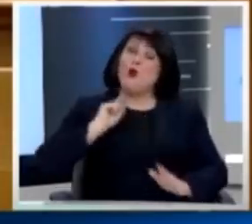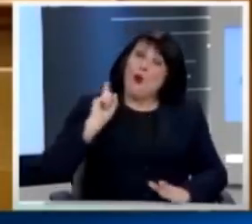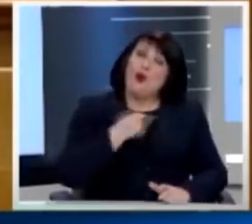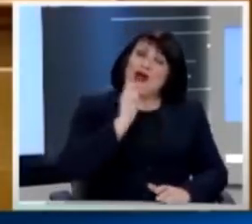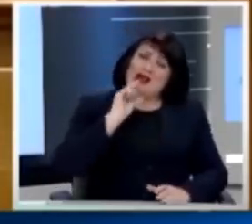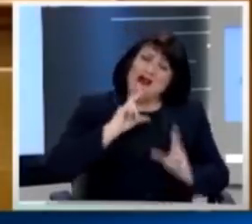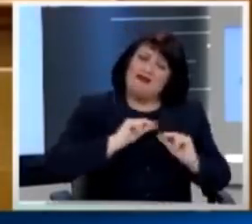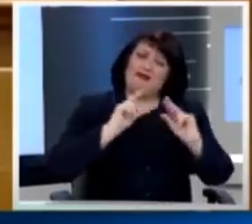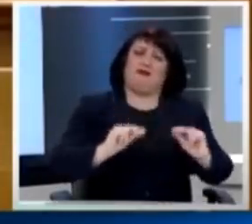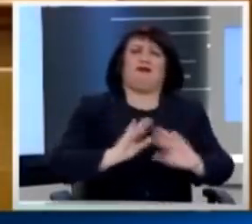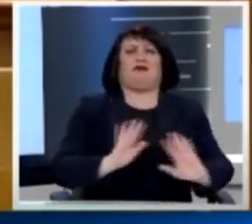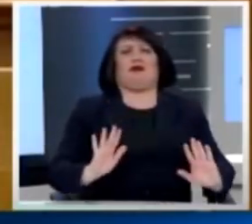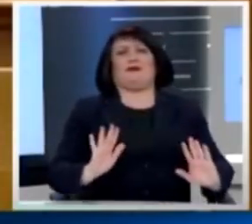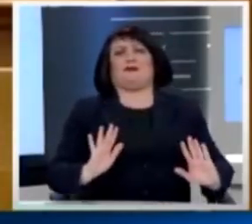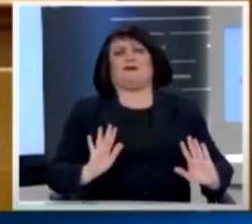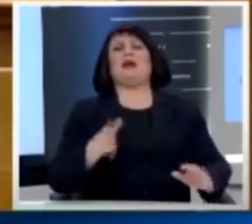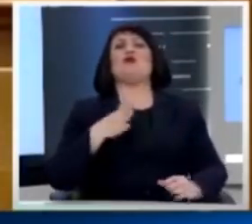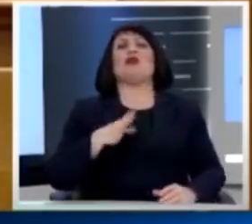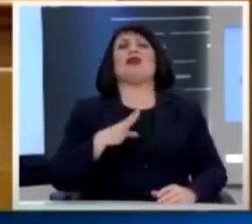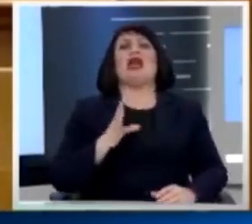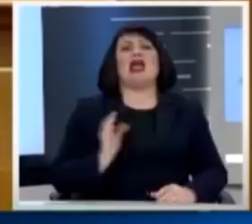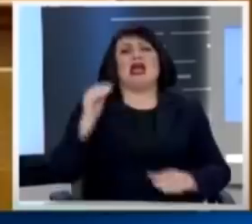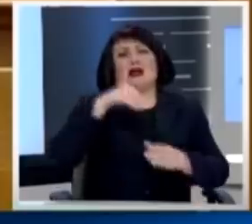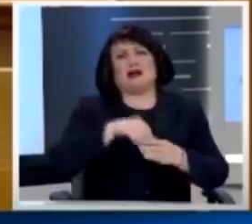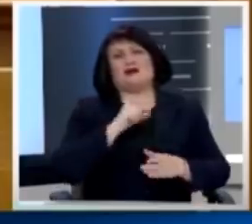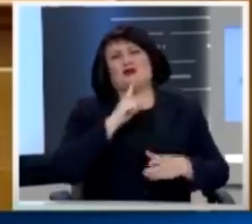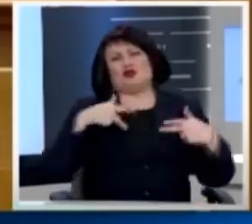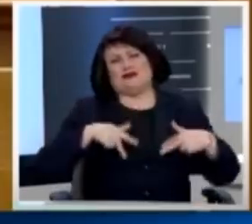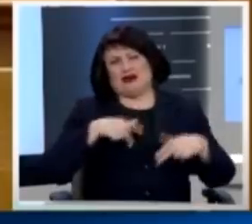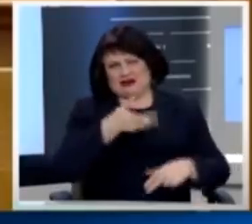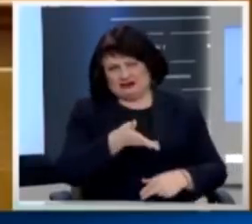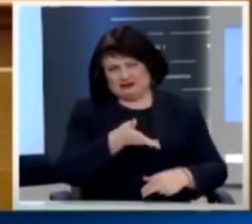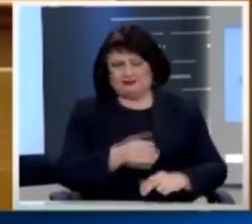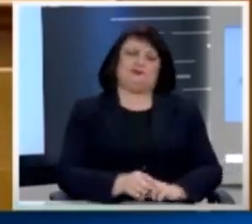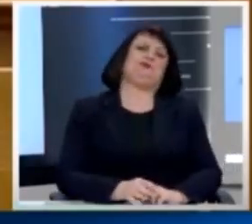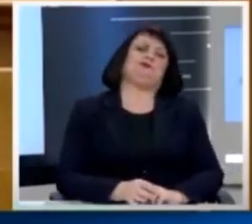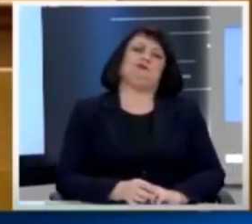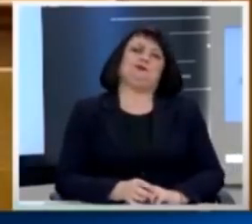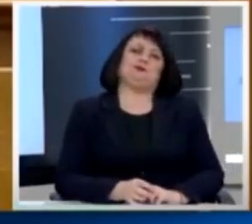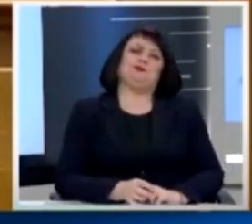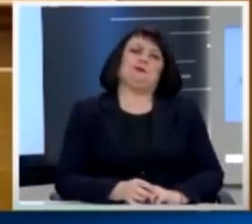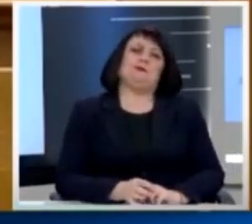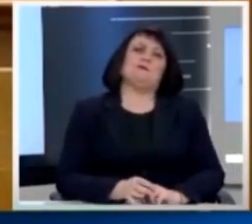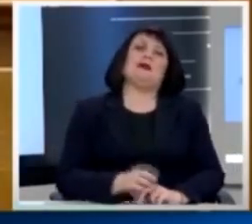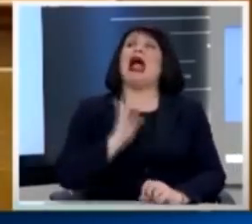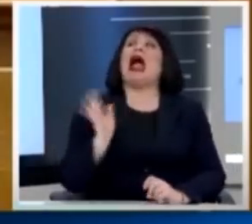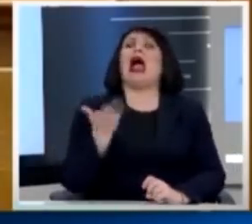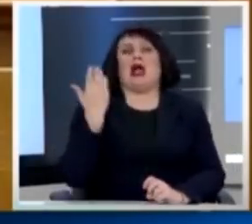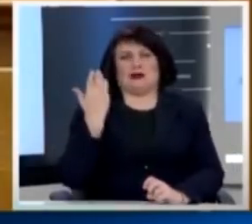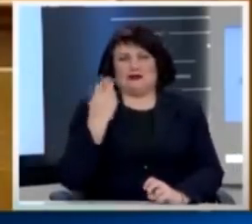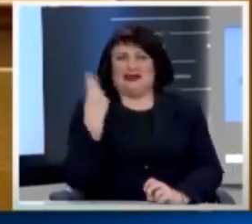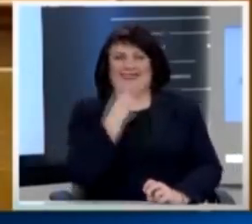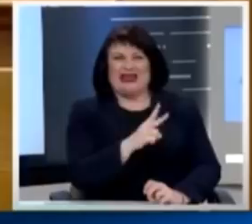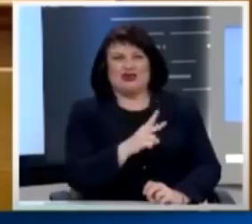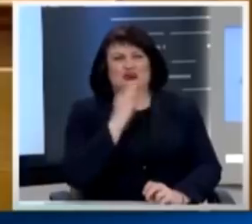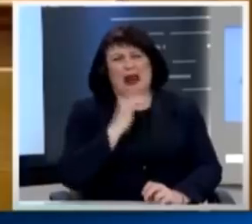που συμμετείχατε ή επιδιώκετε να συμμετέχετε σε τέτοιου είδους κυβερνήσεις. Και αν αφήσουμε τα δικά σας